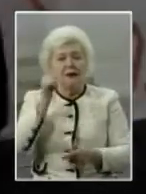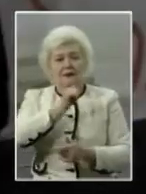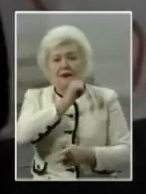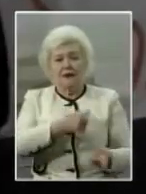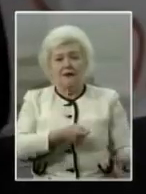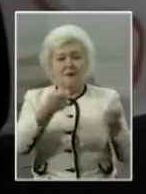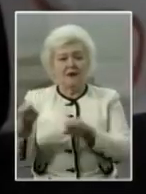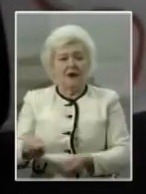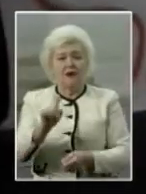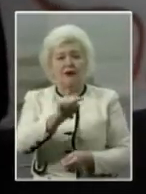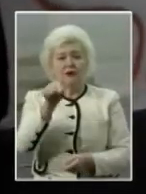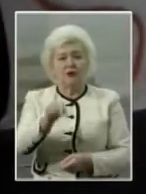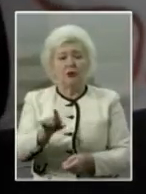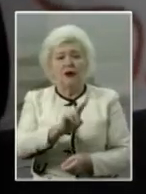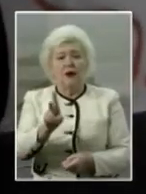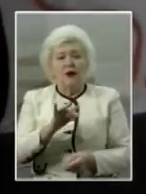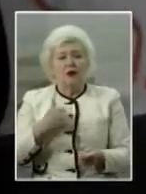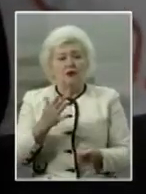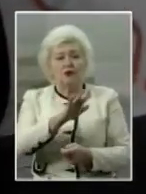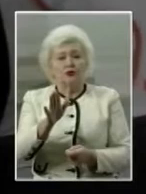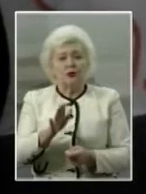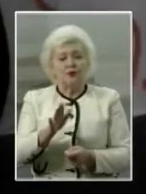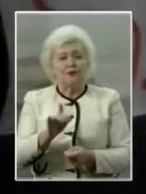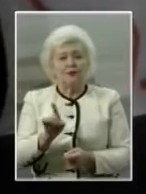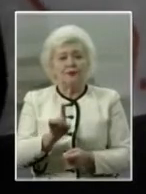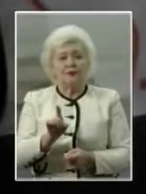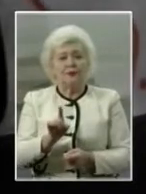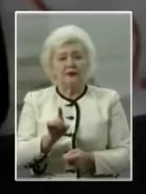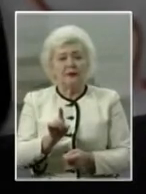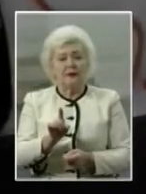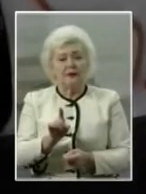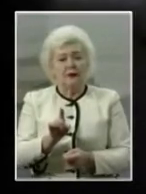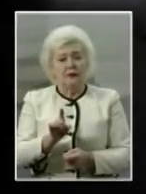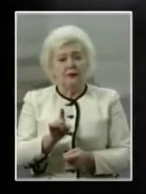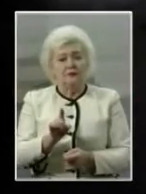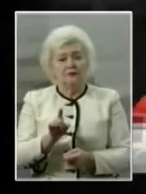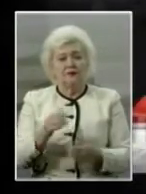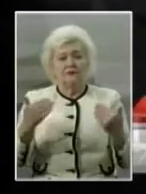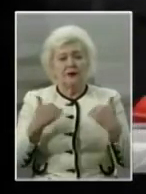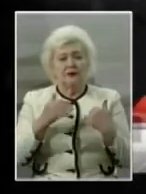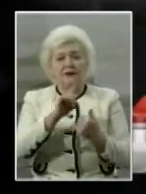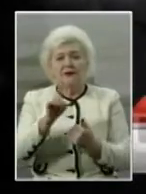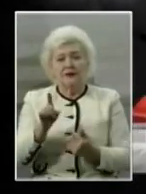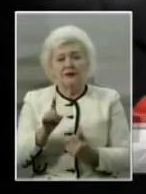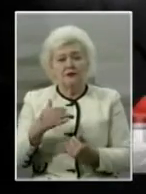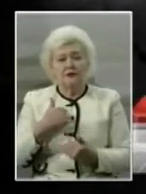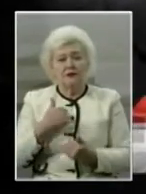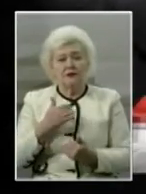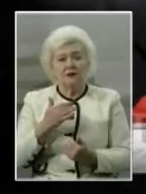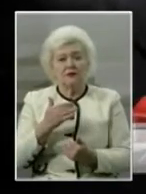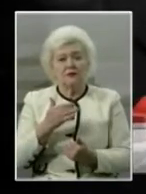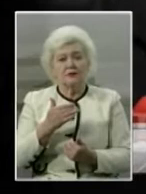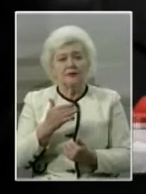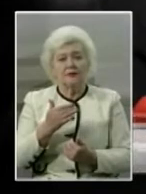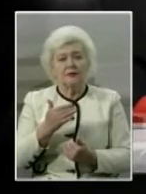перевезення, приватизують державну землю, наприклад, літній театр. Нелегальна державна земля приватизується. Я беру участь в цій